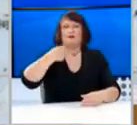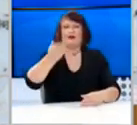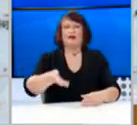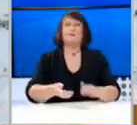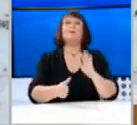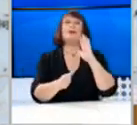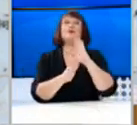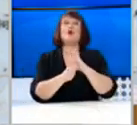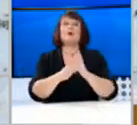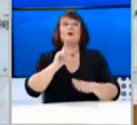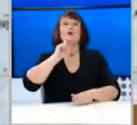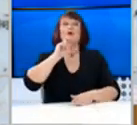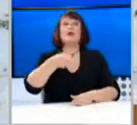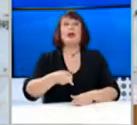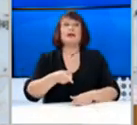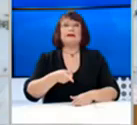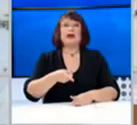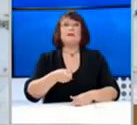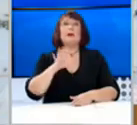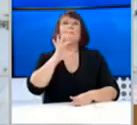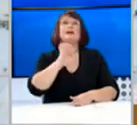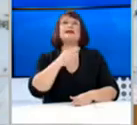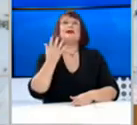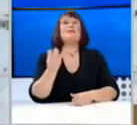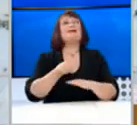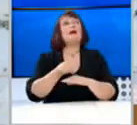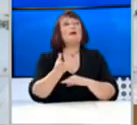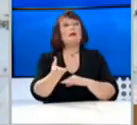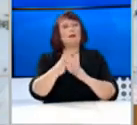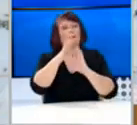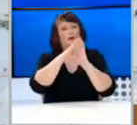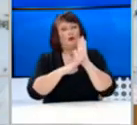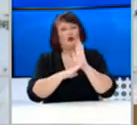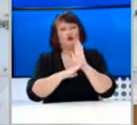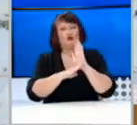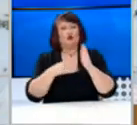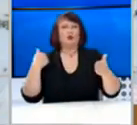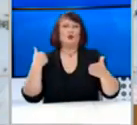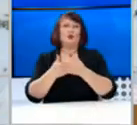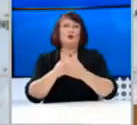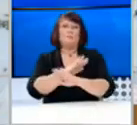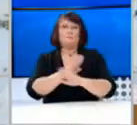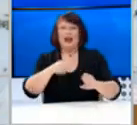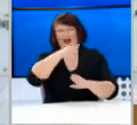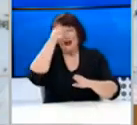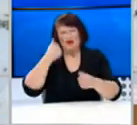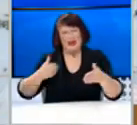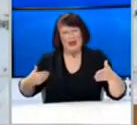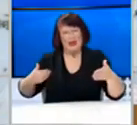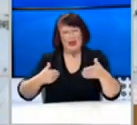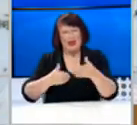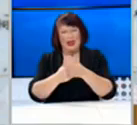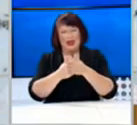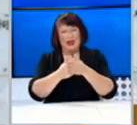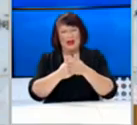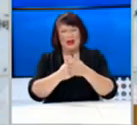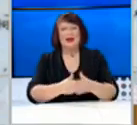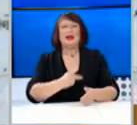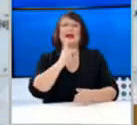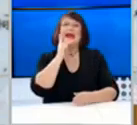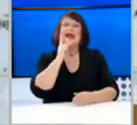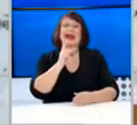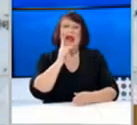Προεδρικό διάταγμα υπαριθμών 55. Κήρυξη της λήξης των εργασιών της πρώτης συνόδου της ΚΑΠΑ